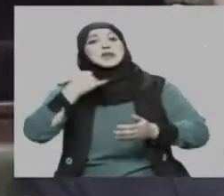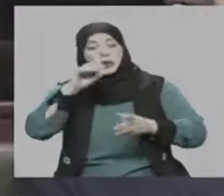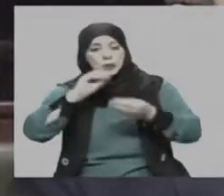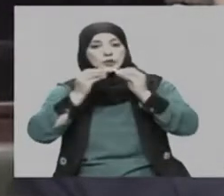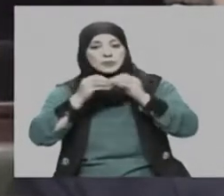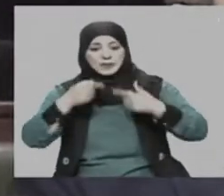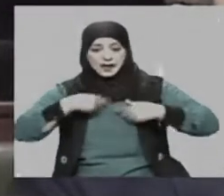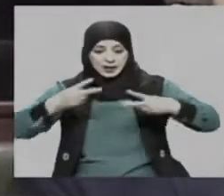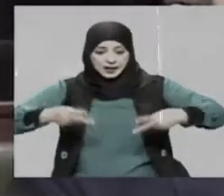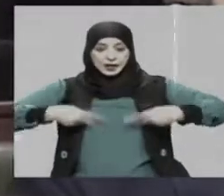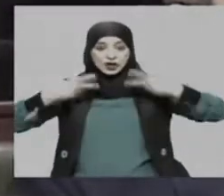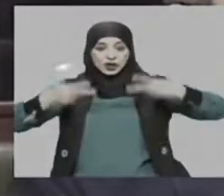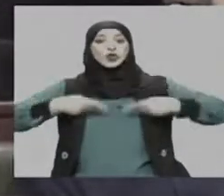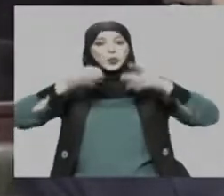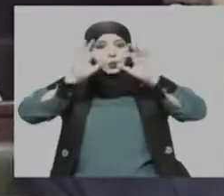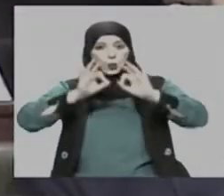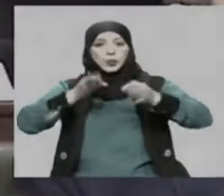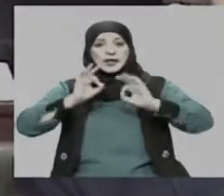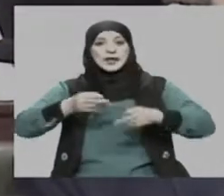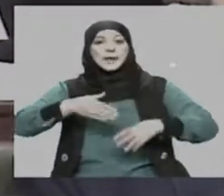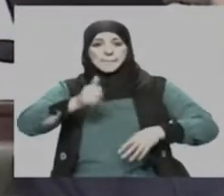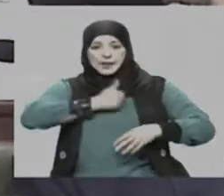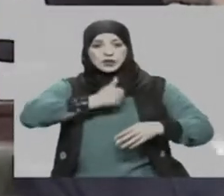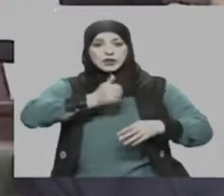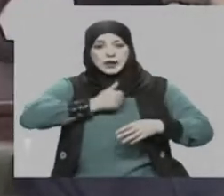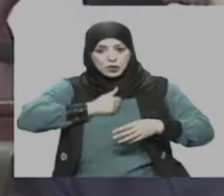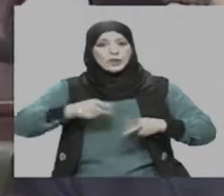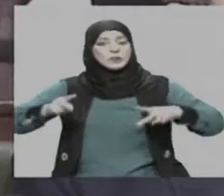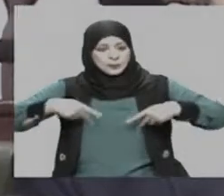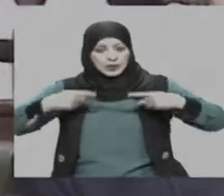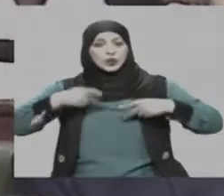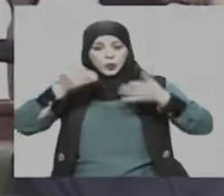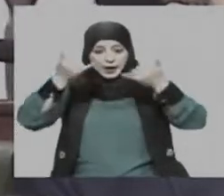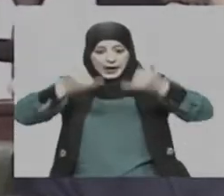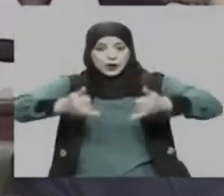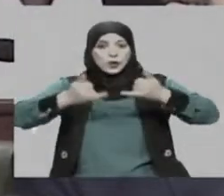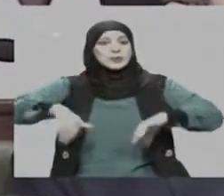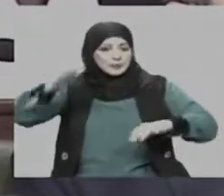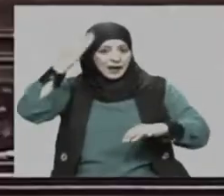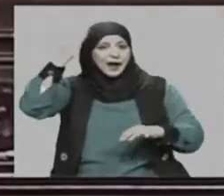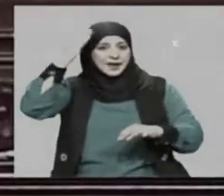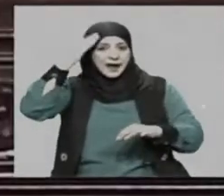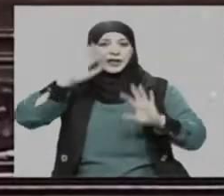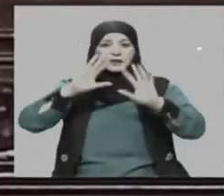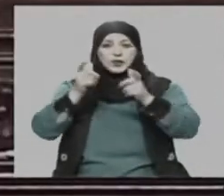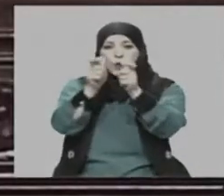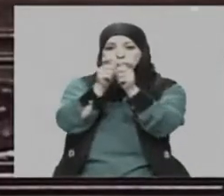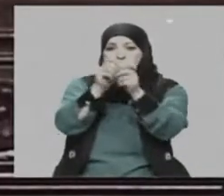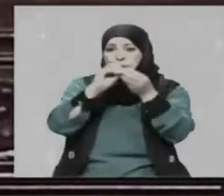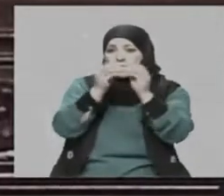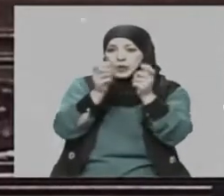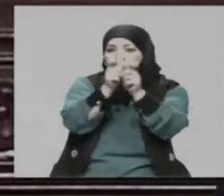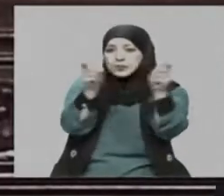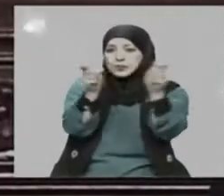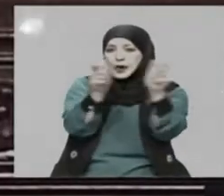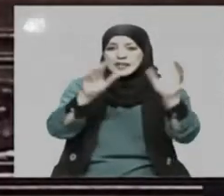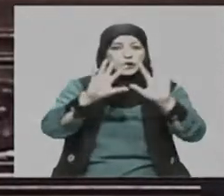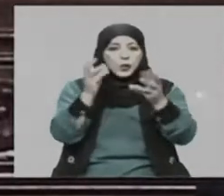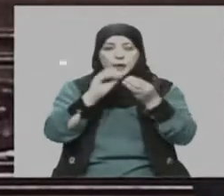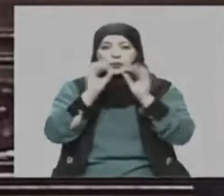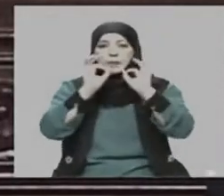شخصيا، هذا اللي خليني اليوم نعرف شما داش تعاني المؤسسة. قلت